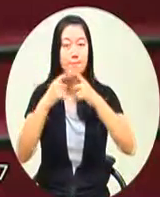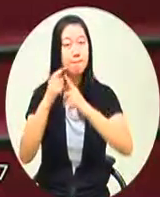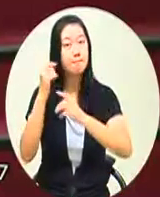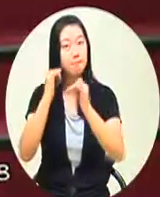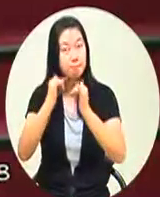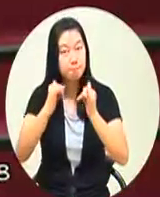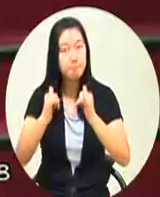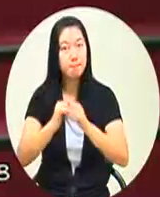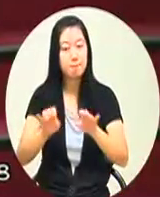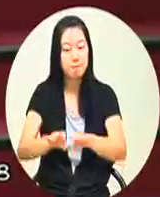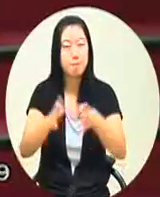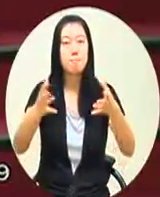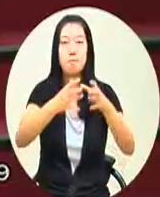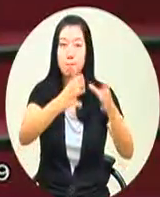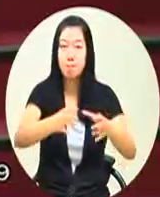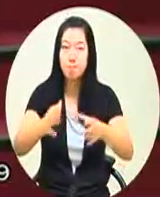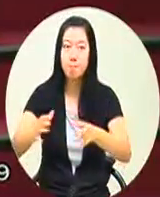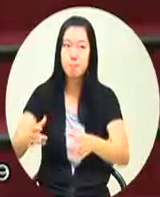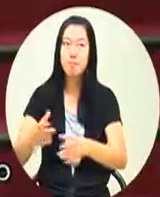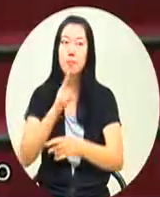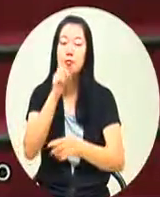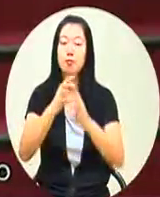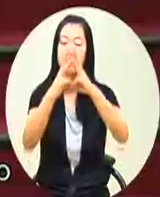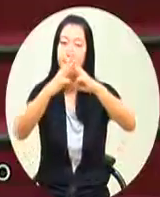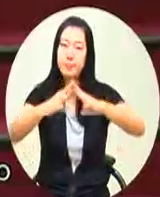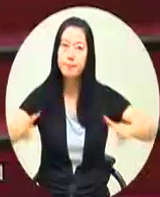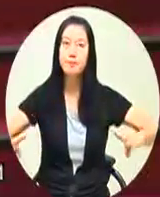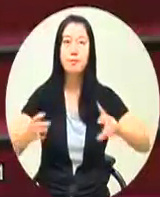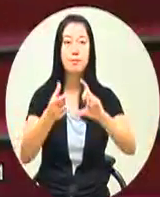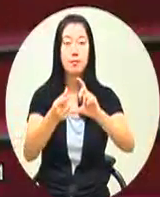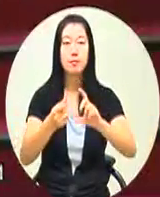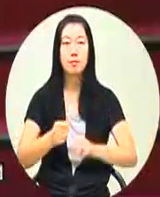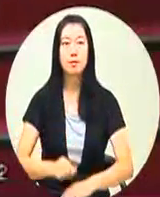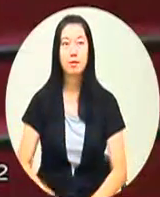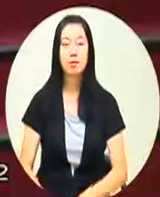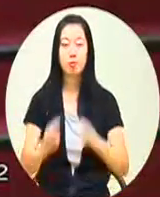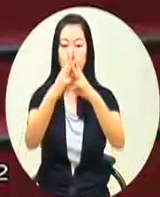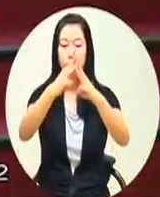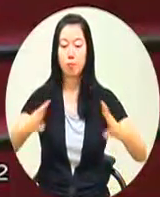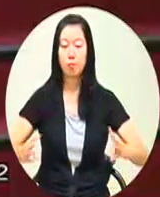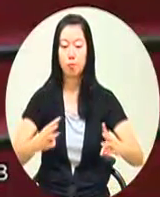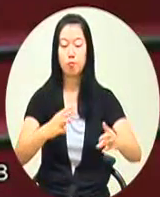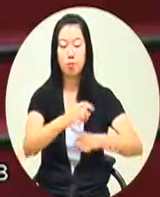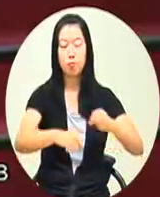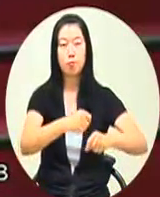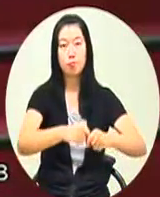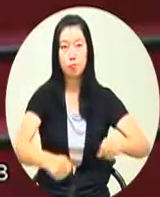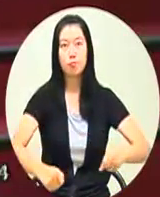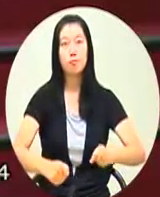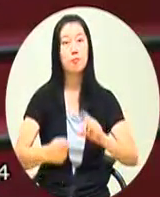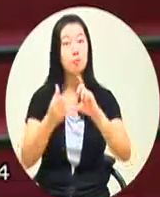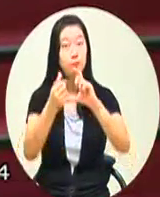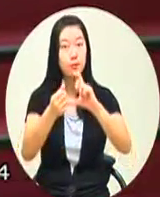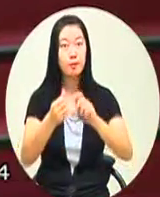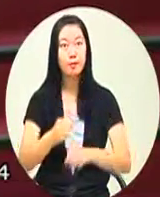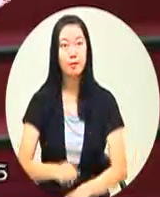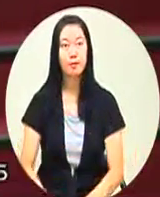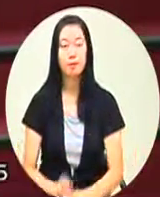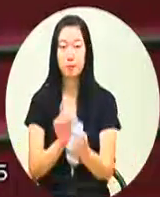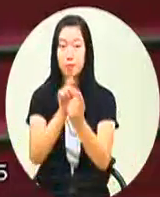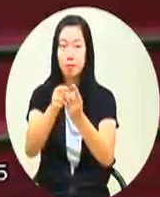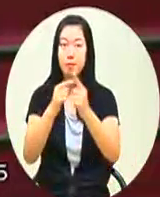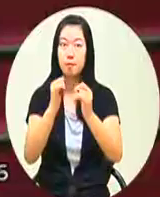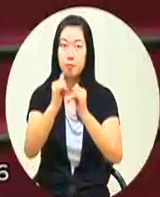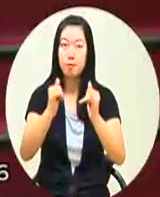营露营区。那么这个露营区对于市民朋